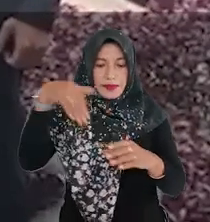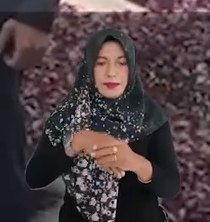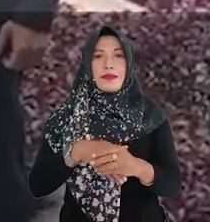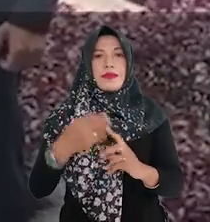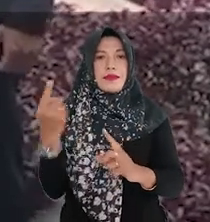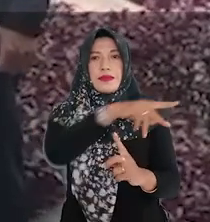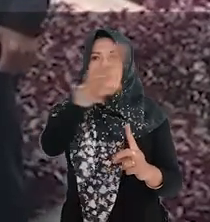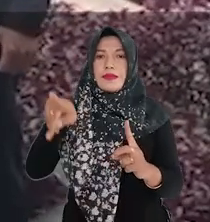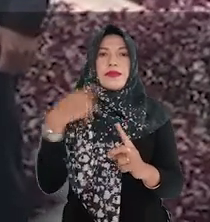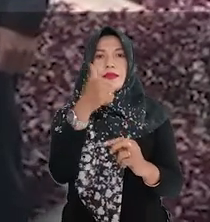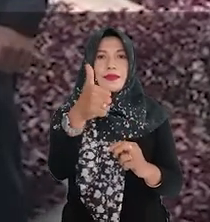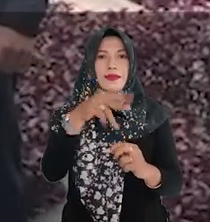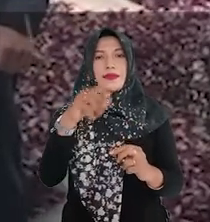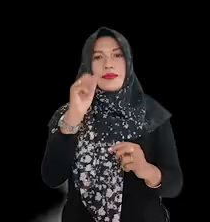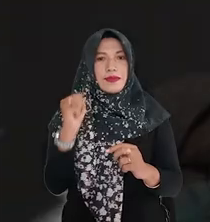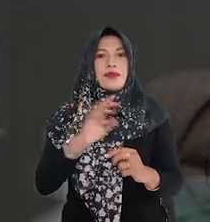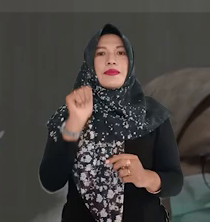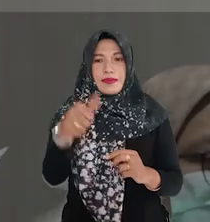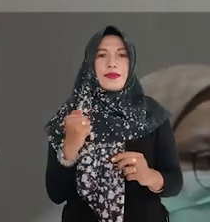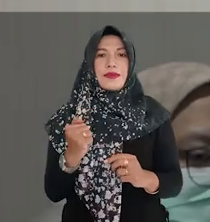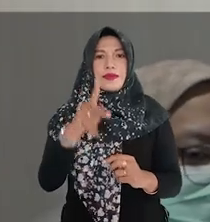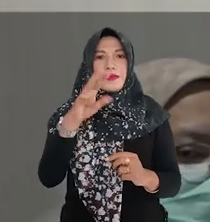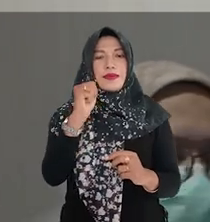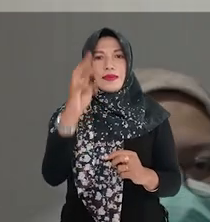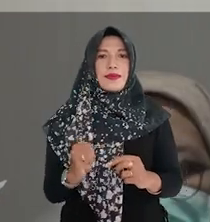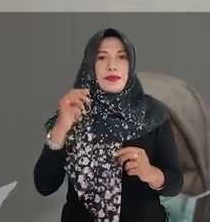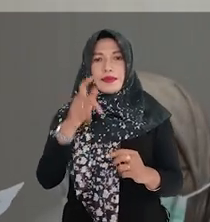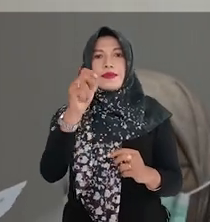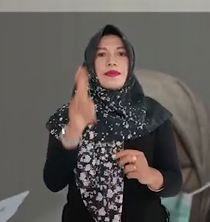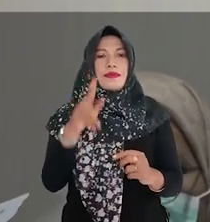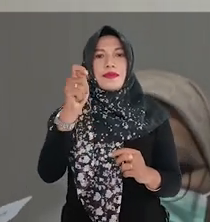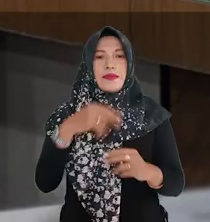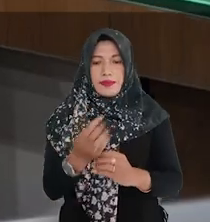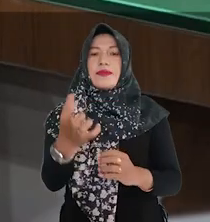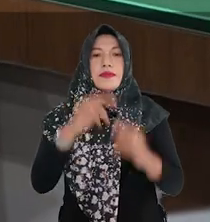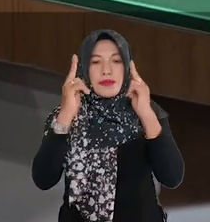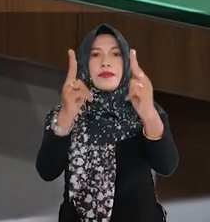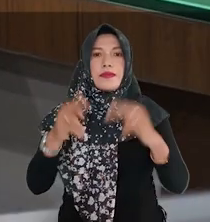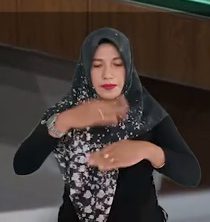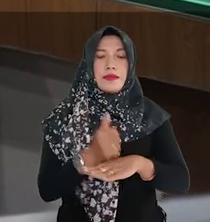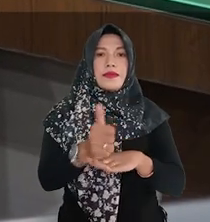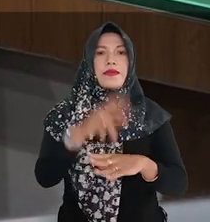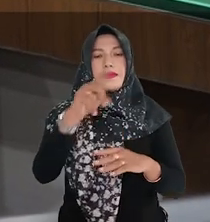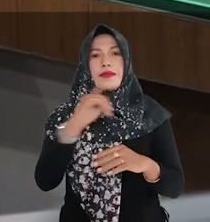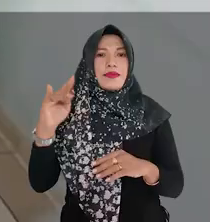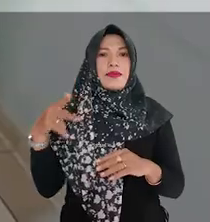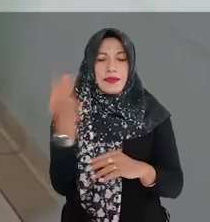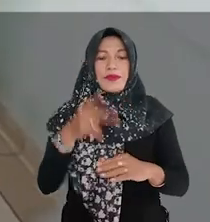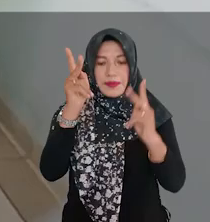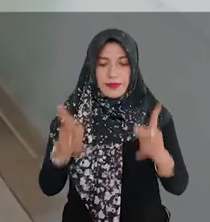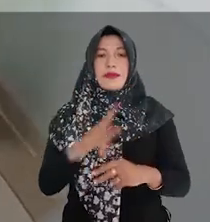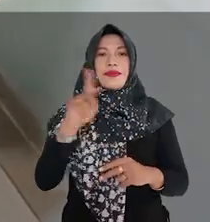komunikasi internal antar staf KSM 10 kkmmd hate percepat pemeriksaan layanan poliklinik